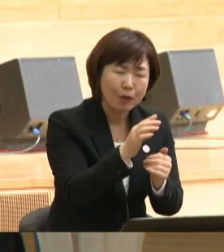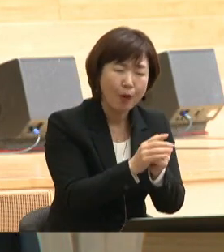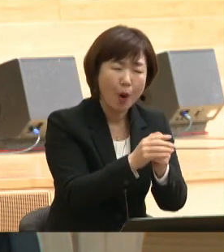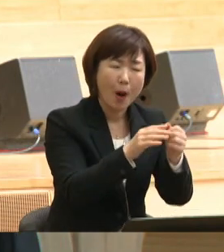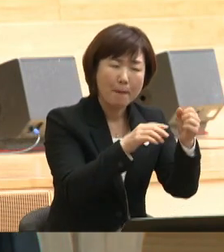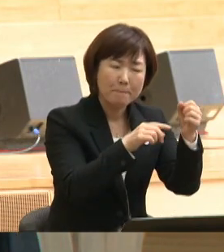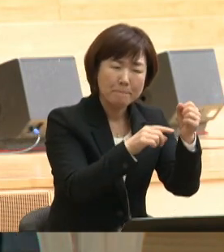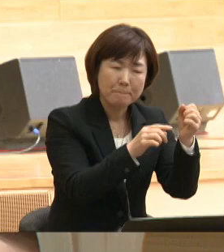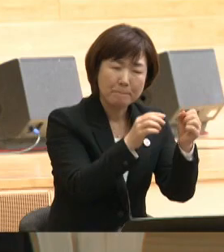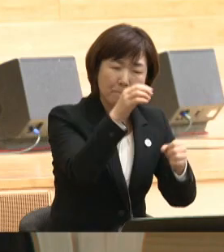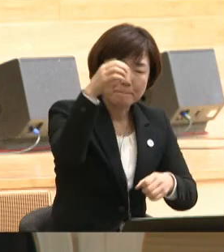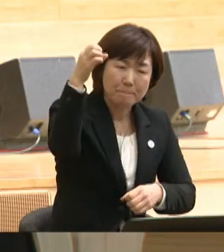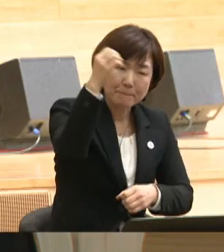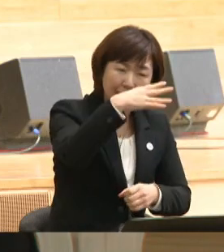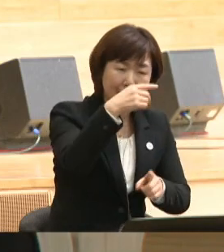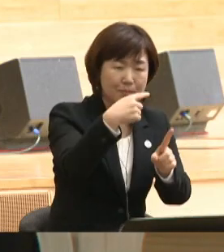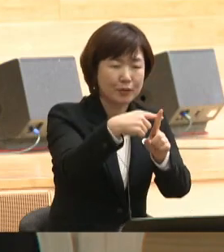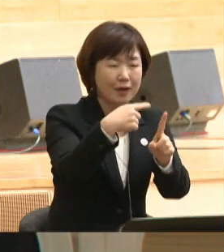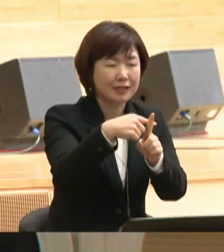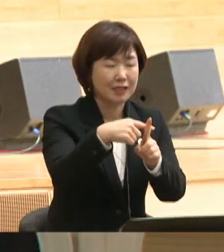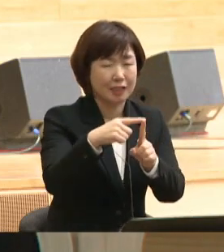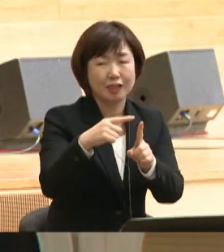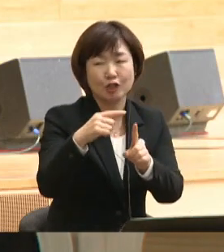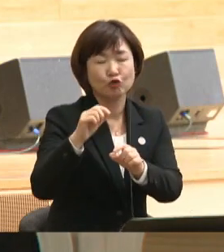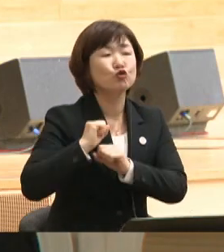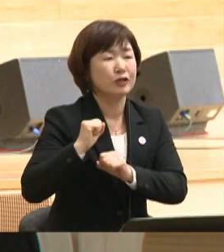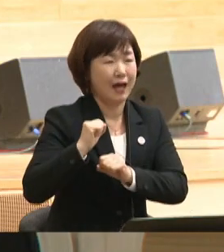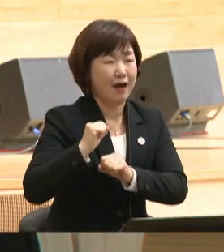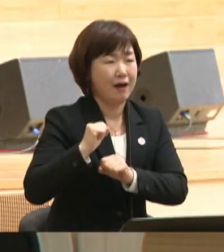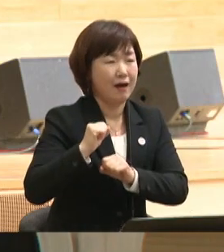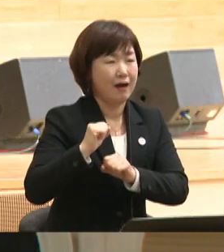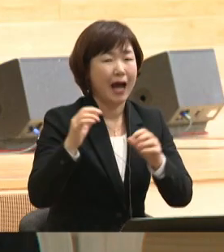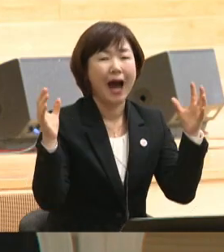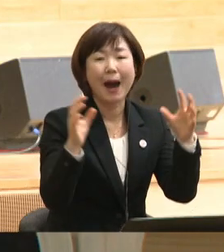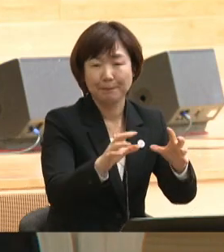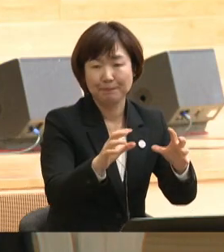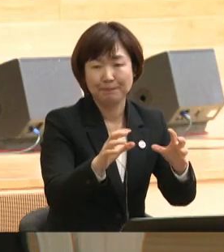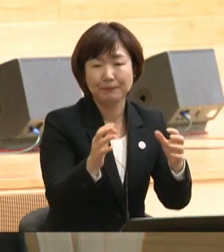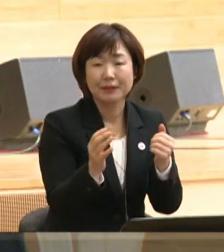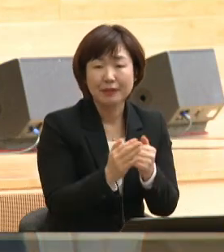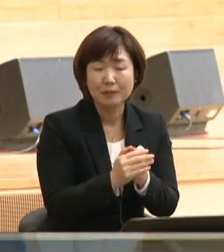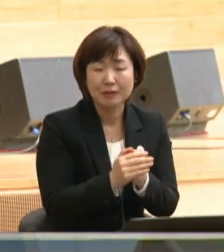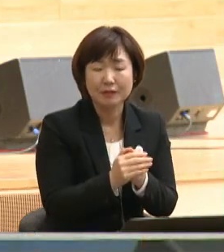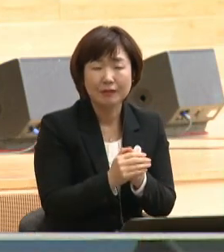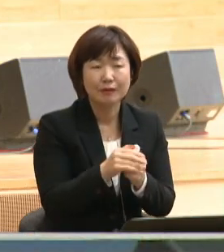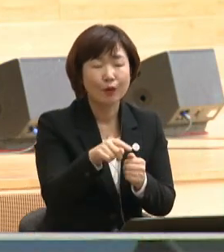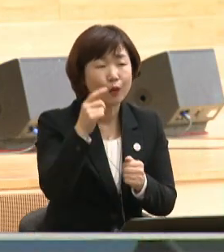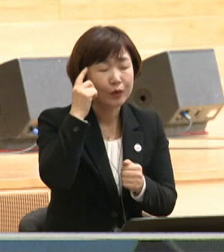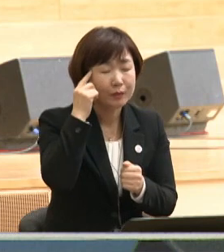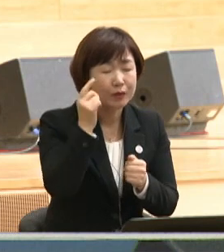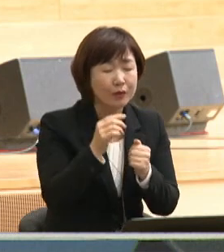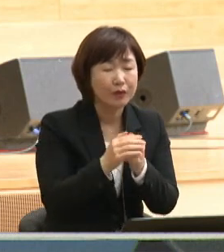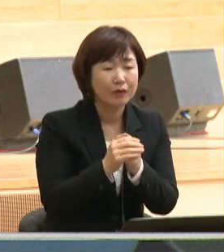군사군이 합쳐진 글자라고 이렇게 설명을 해주셨어요 그러면서 해주시는 이야기가 아빠는